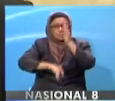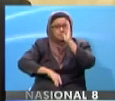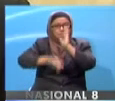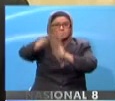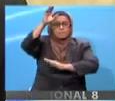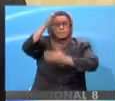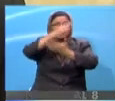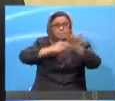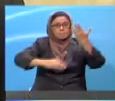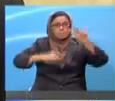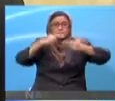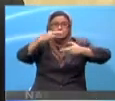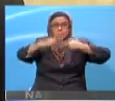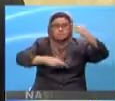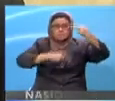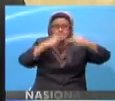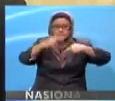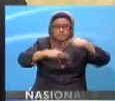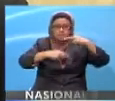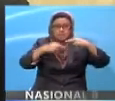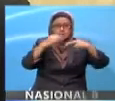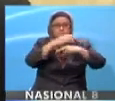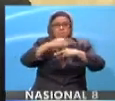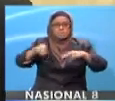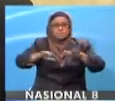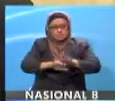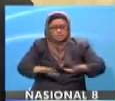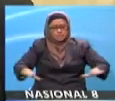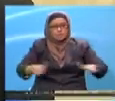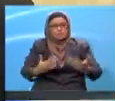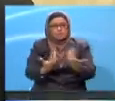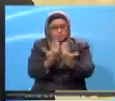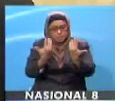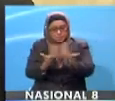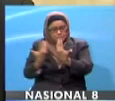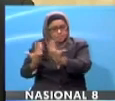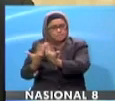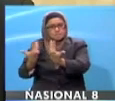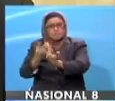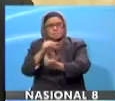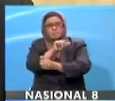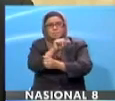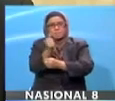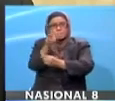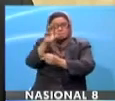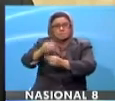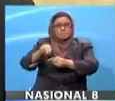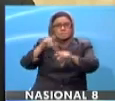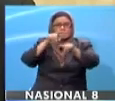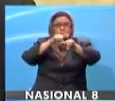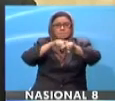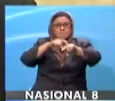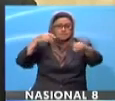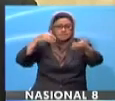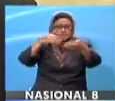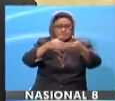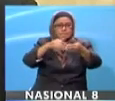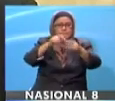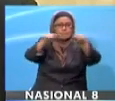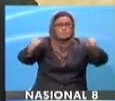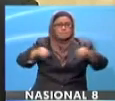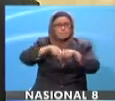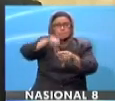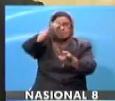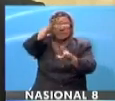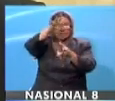kiri serta di atas rumput kira-kira 10 meter ke hadapan tempat pendaratan apabila juruterbang